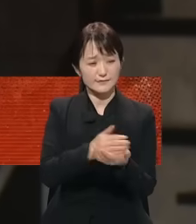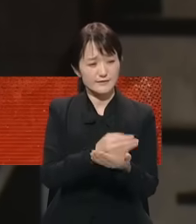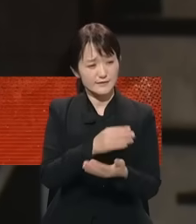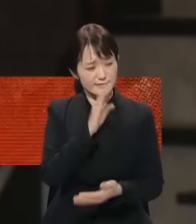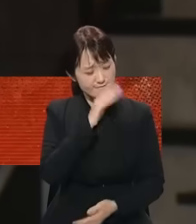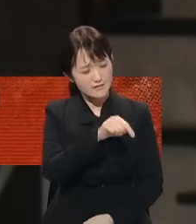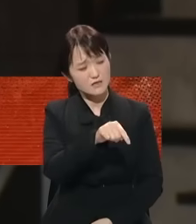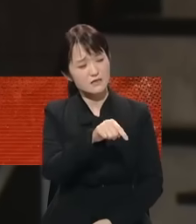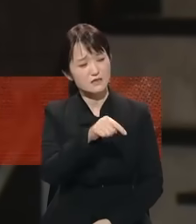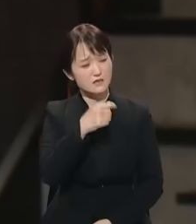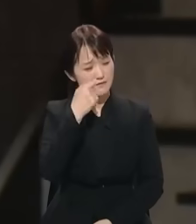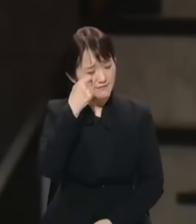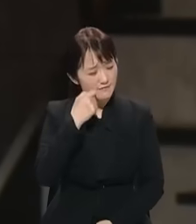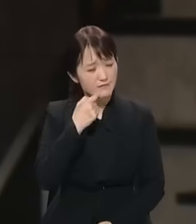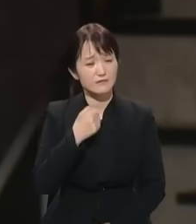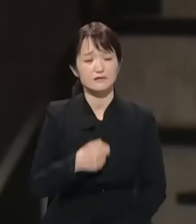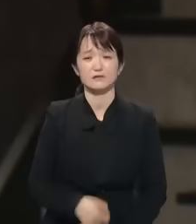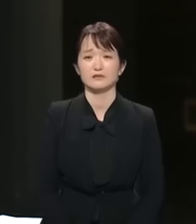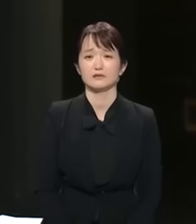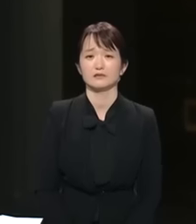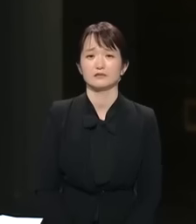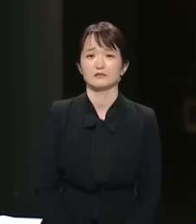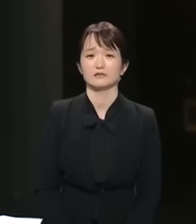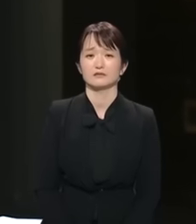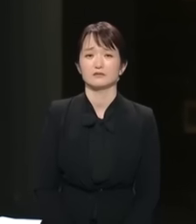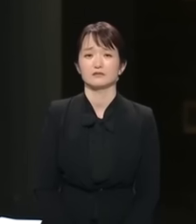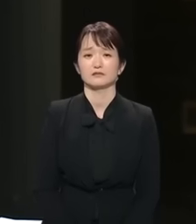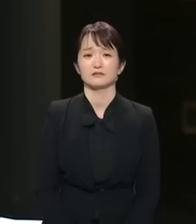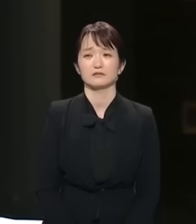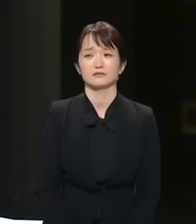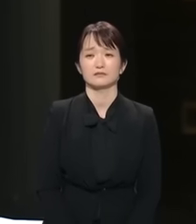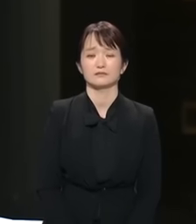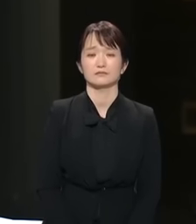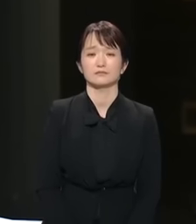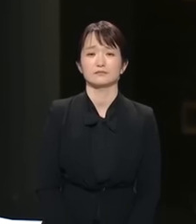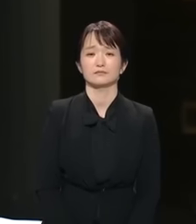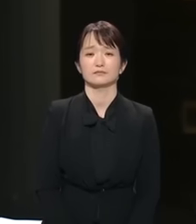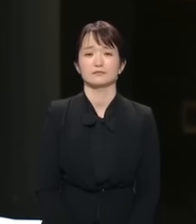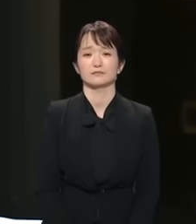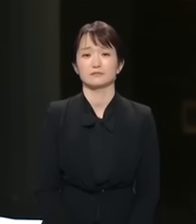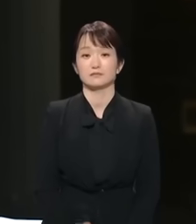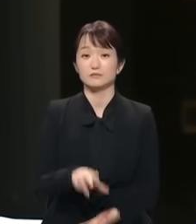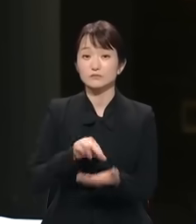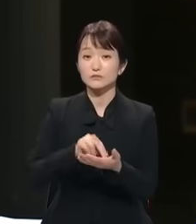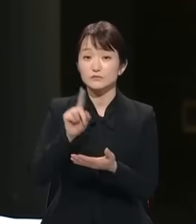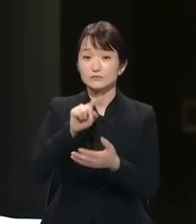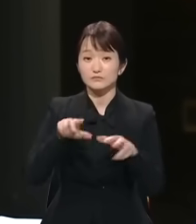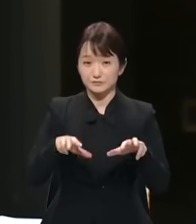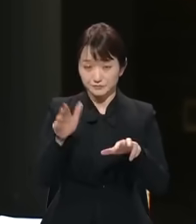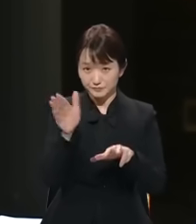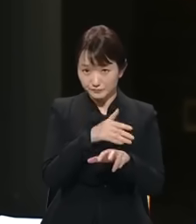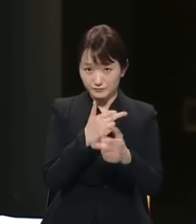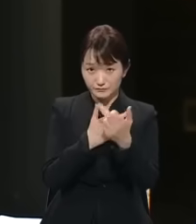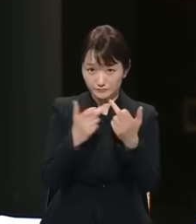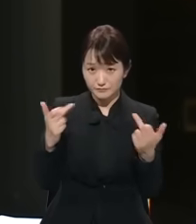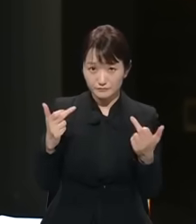서운하고 그랬다고 합니다. 아, 괘씸하죠. 진짜 이거는. 자, 그런데 문제는 지금부터입니다.